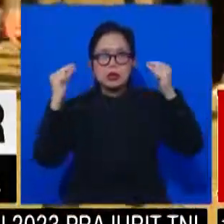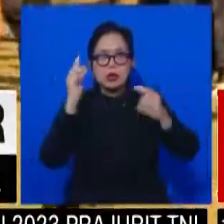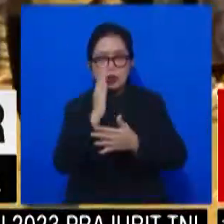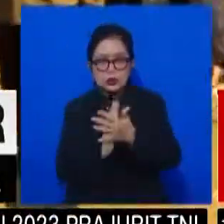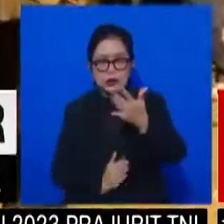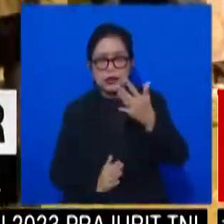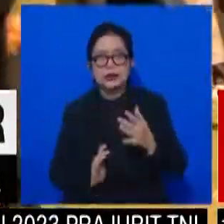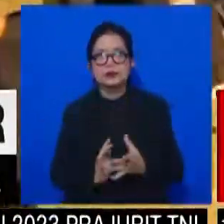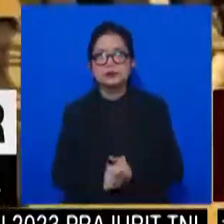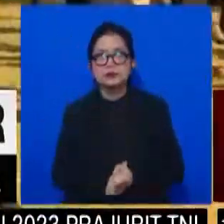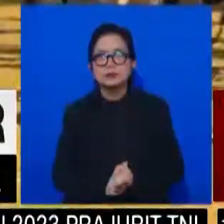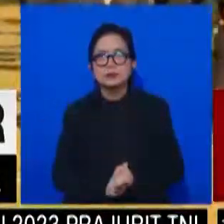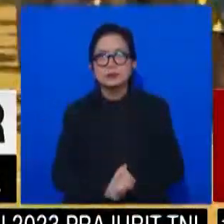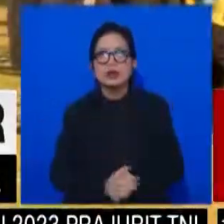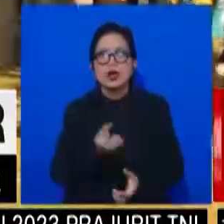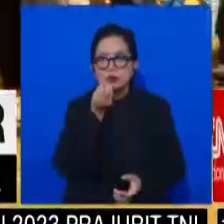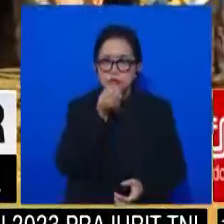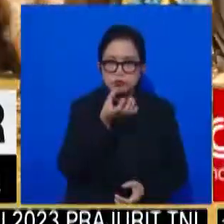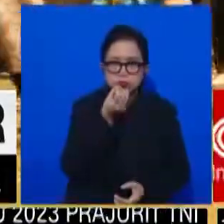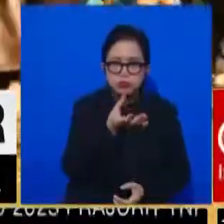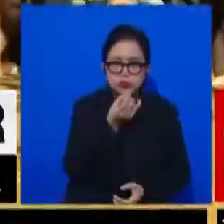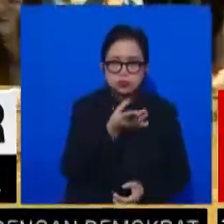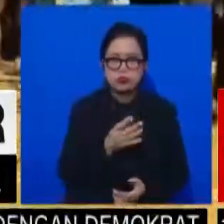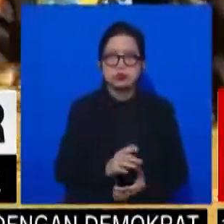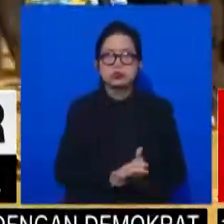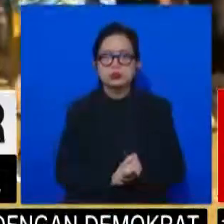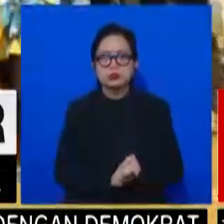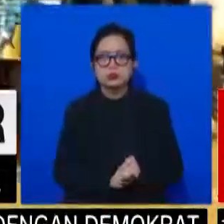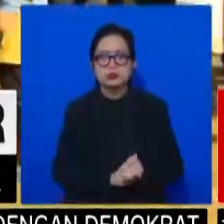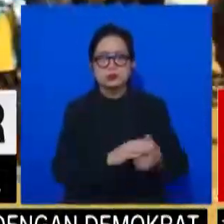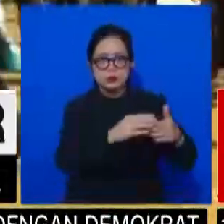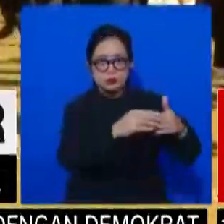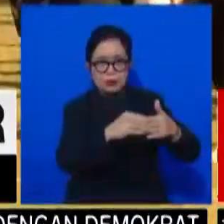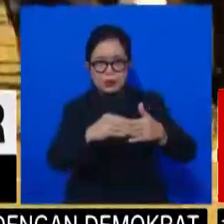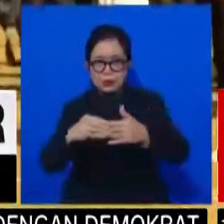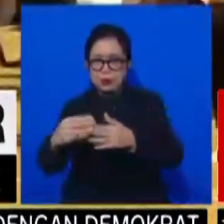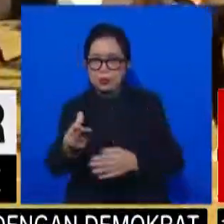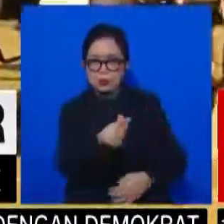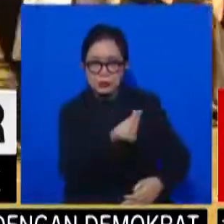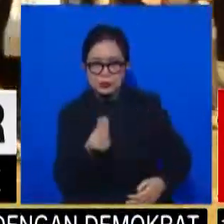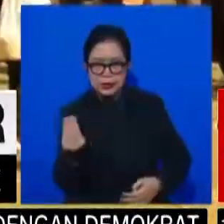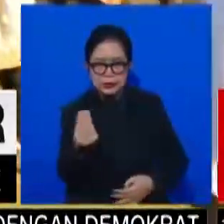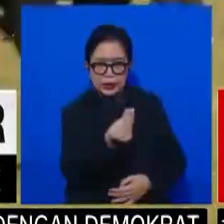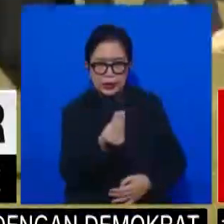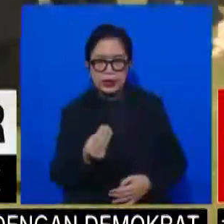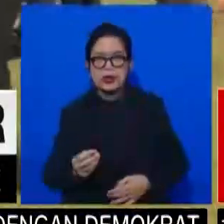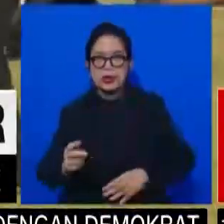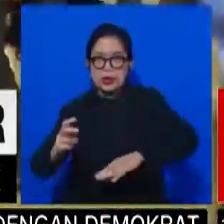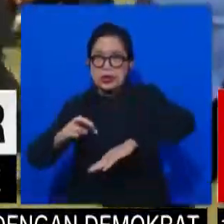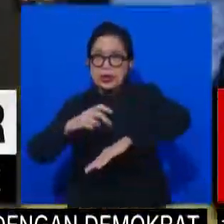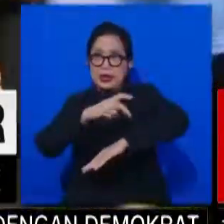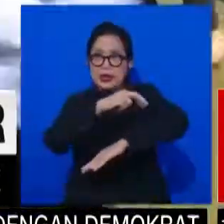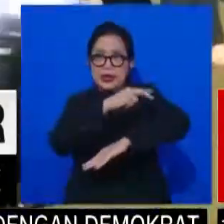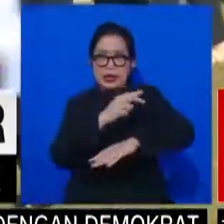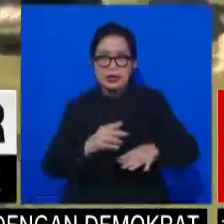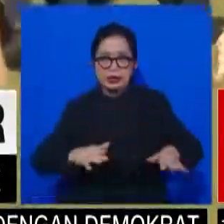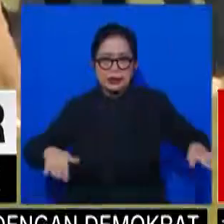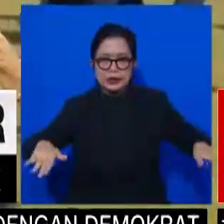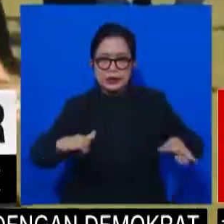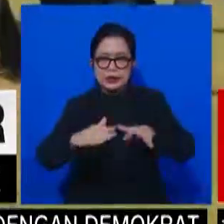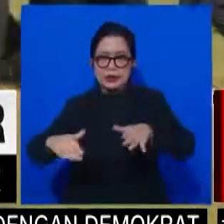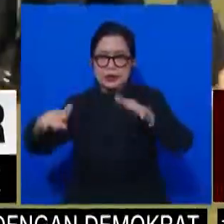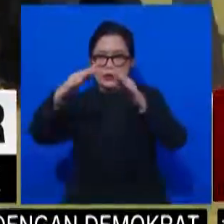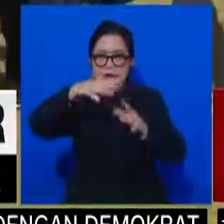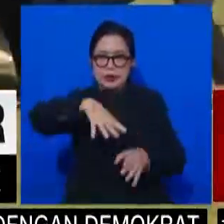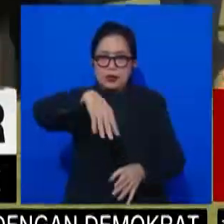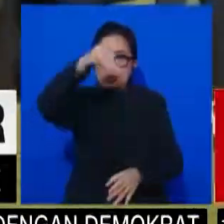pihak. Setelah diberikan penjelasan oleh pemandu wisata, Kaisar Jepang bersama rombongan langsung naik menuju struktur Candi Peninggalan Dinasti